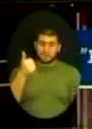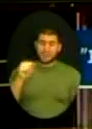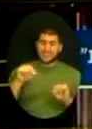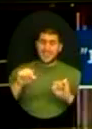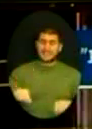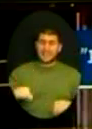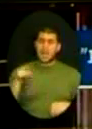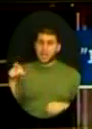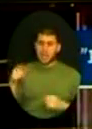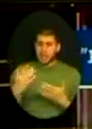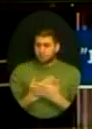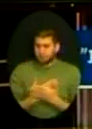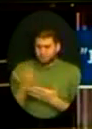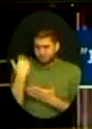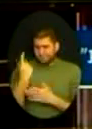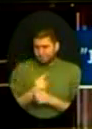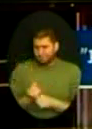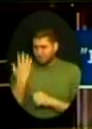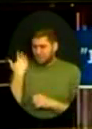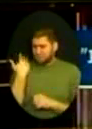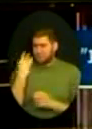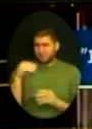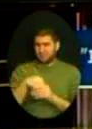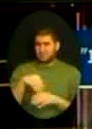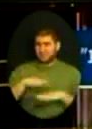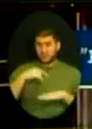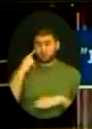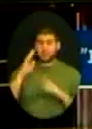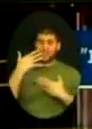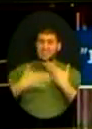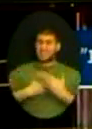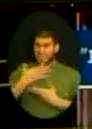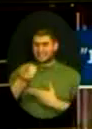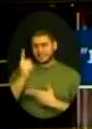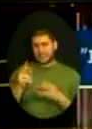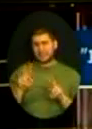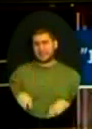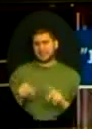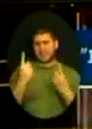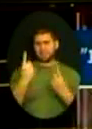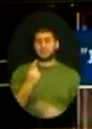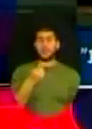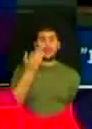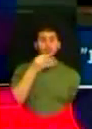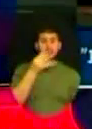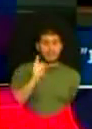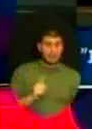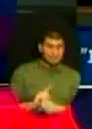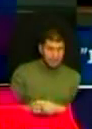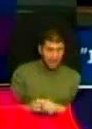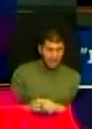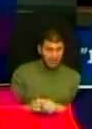הנשיאה היא חדשה 10 דקות בתפקיד, את יודעת. אני חושבת שיש פה הליך שהוא צריך להתקיים, כמו שאמרתי. השאלה אם הייתה צריכה